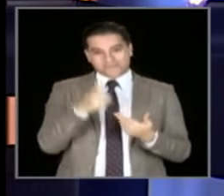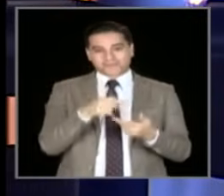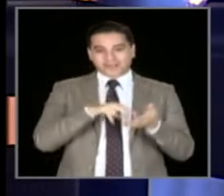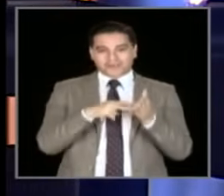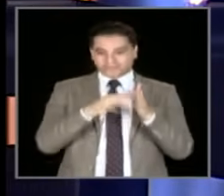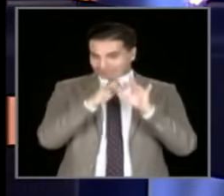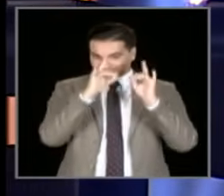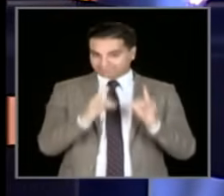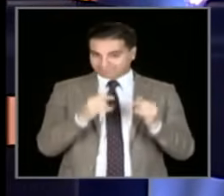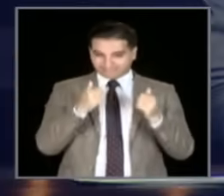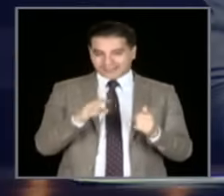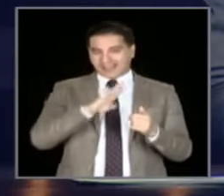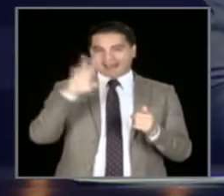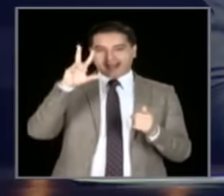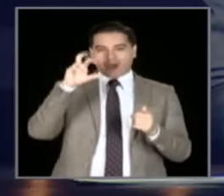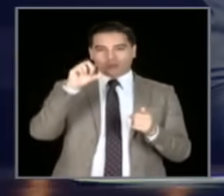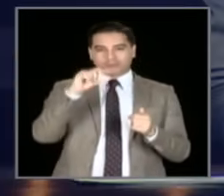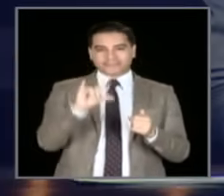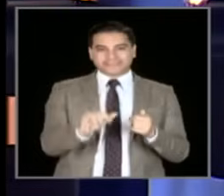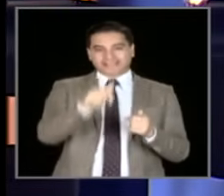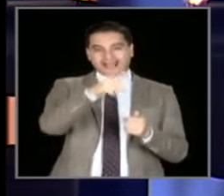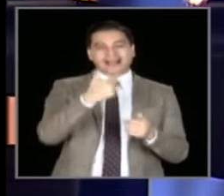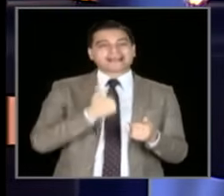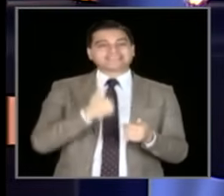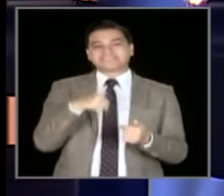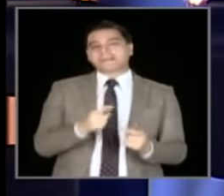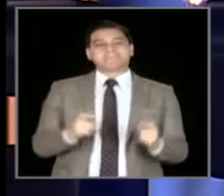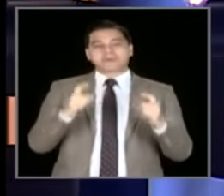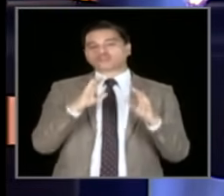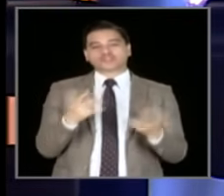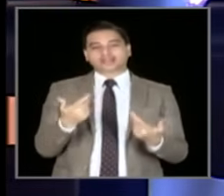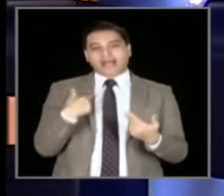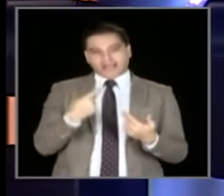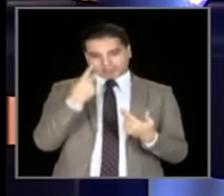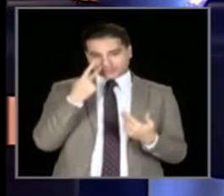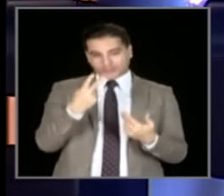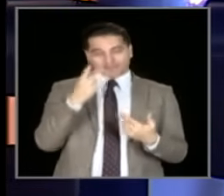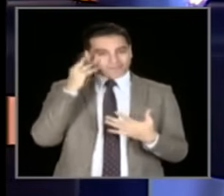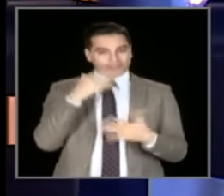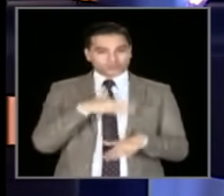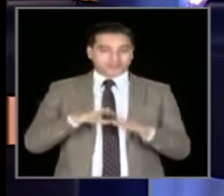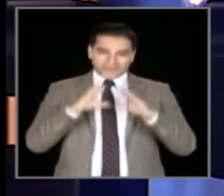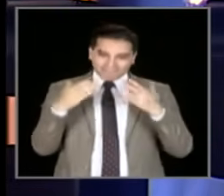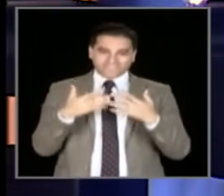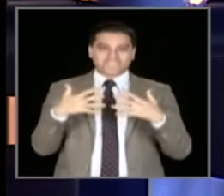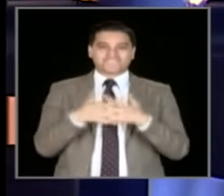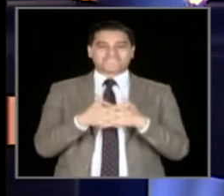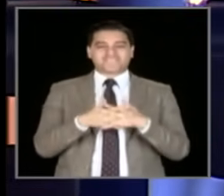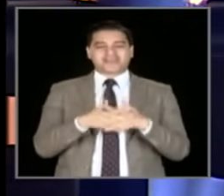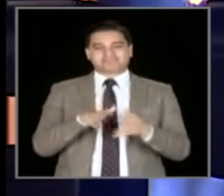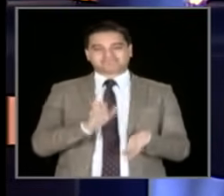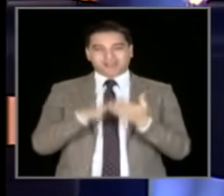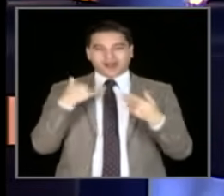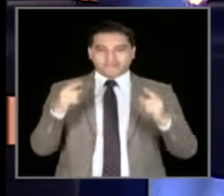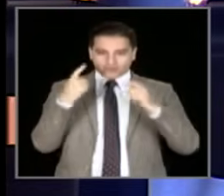الحمد لله تمام. كله كويس؟ الحمد لله. إحساسك إيه بماتش النهاردة؟ هو يعني انا مبسوطه ان هم الفريق وصلوا، يعني انا لعبت معاهم ماتش